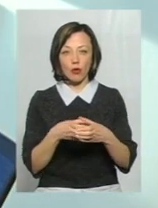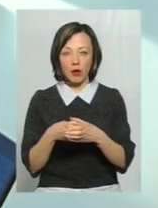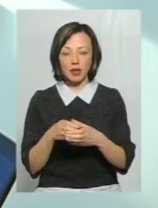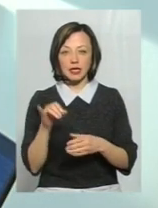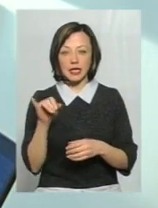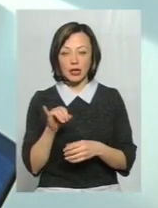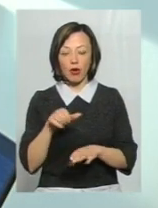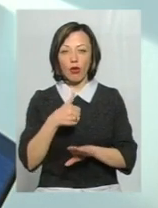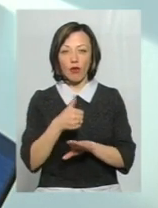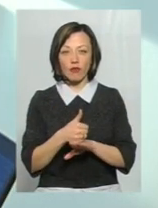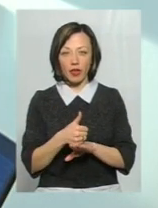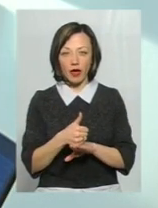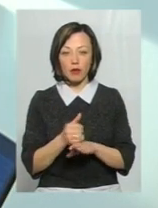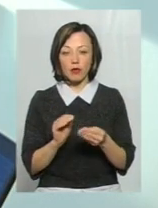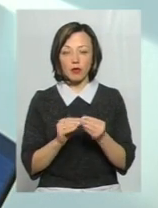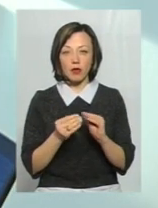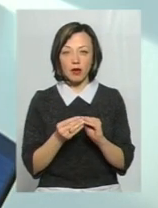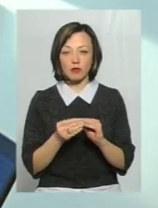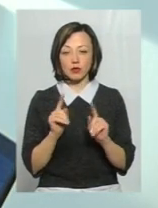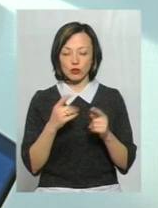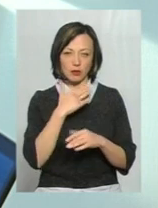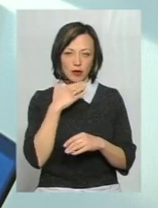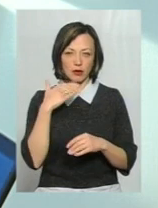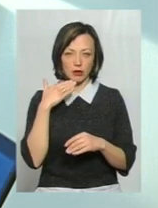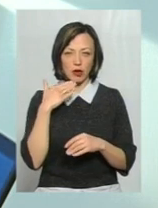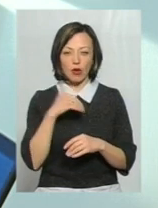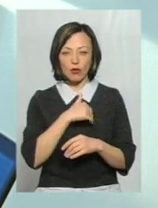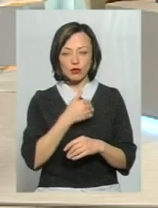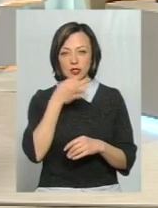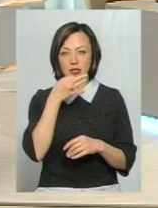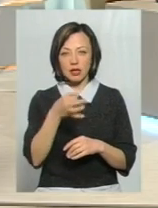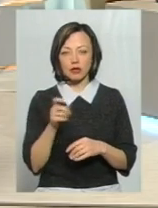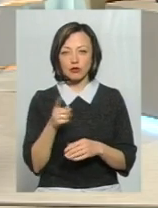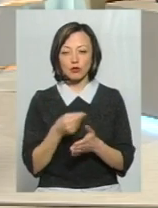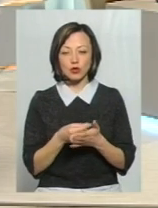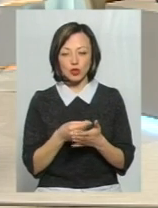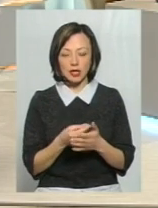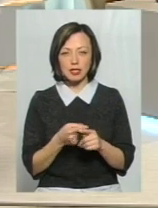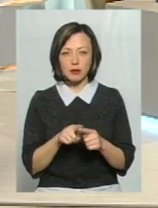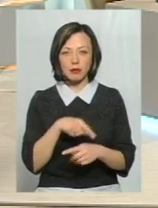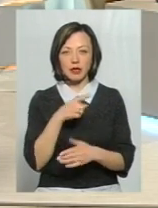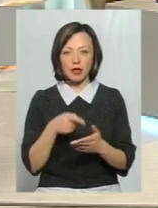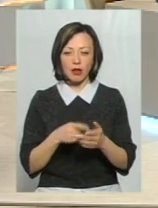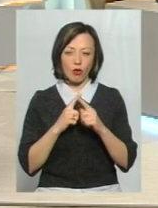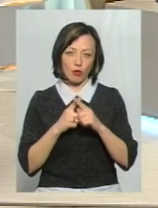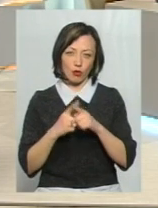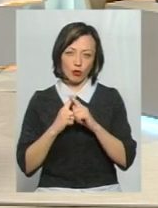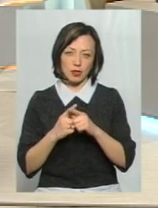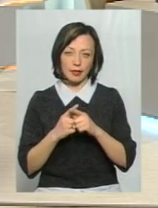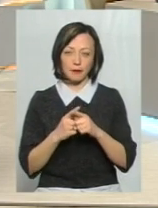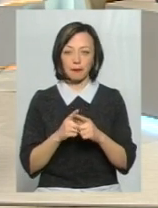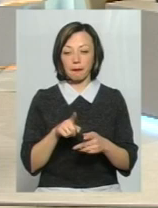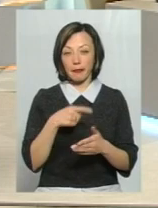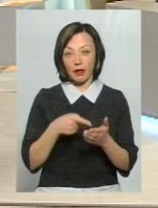І саме головне – проблеми. Проблем дуже багато. І я хочу сказати, що бюджет – це питання компромісу. Це питання, ну, як